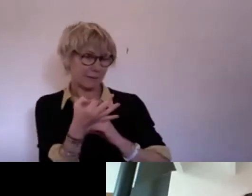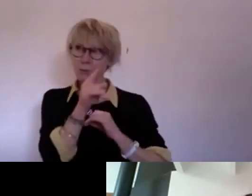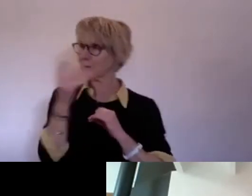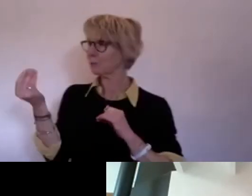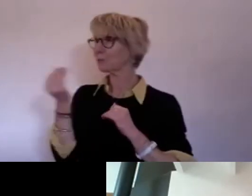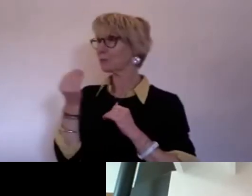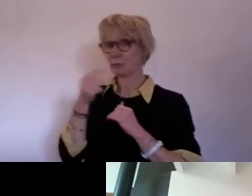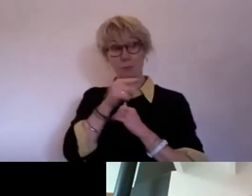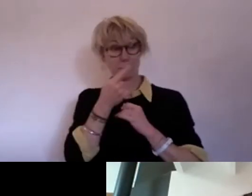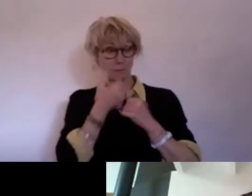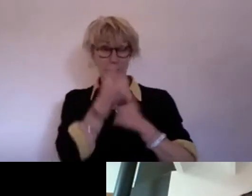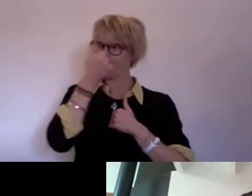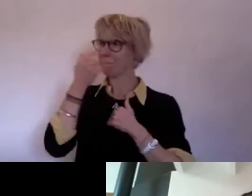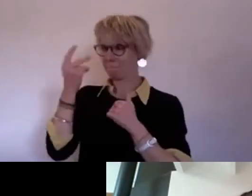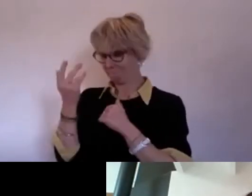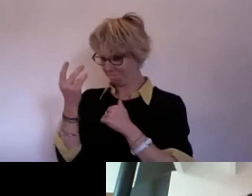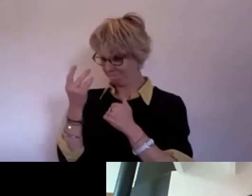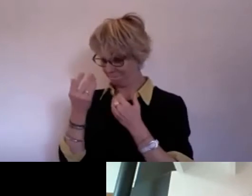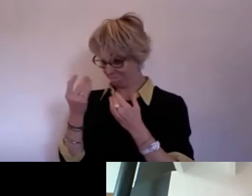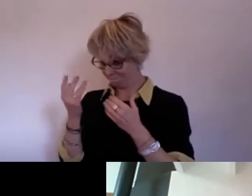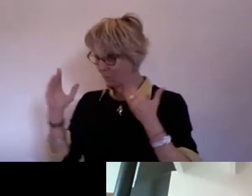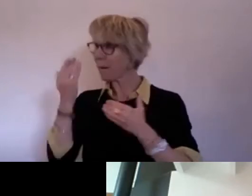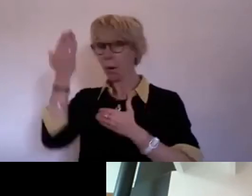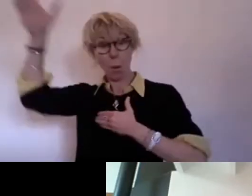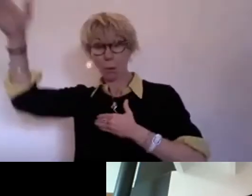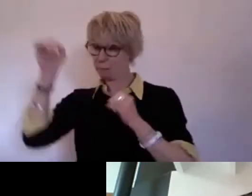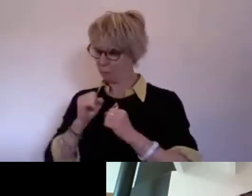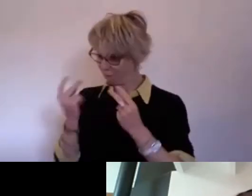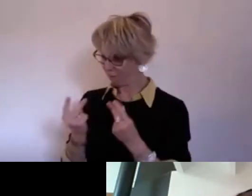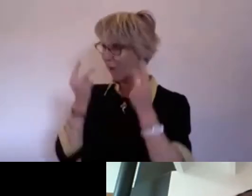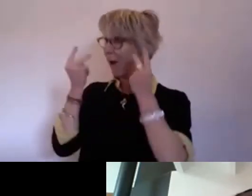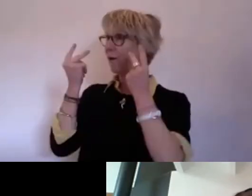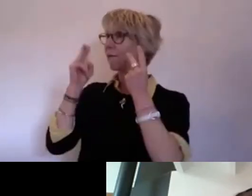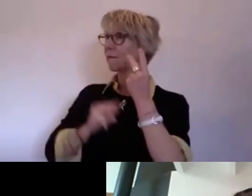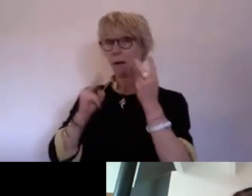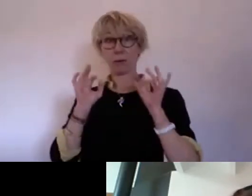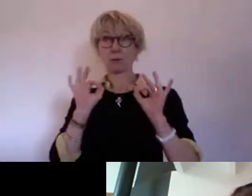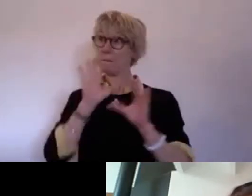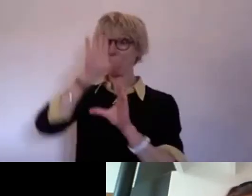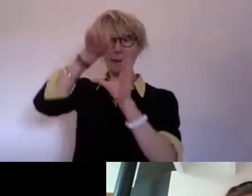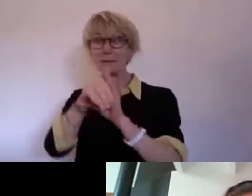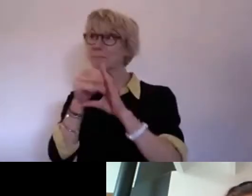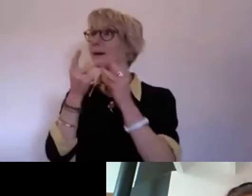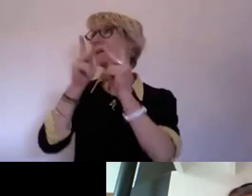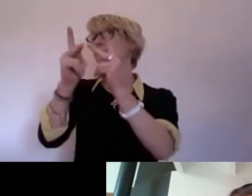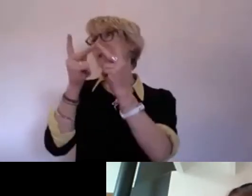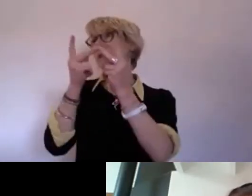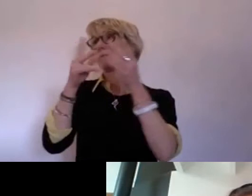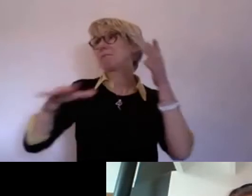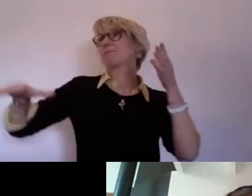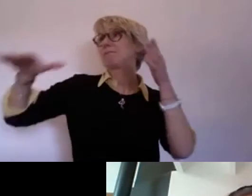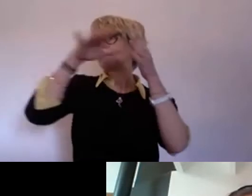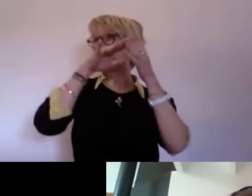valorisé ou de pouvoir se comparer aux autres, c'est vraiment participer à la vie de la cité. Et c'est ce qui a permis aussi ces actions,